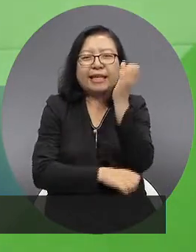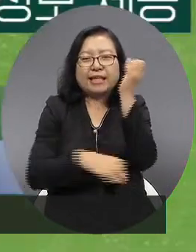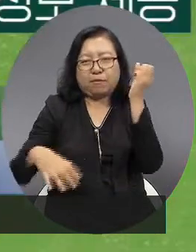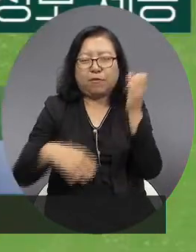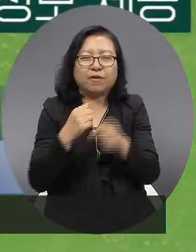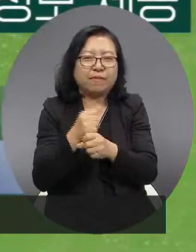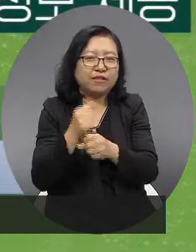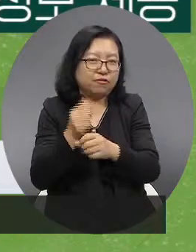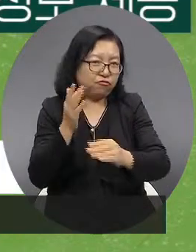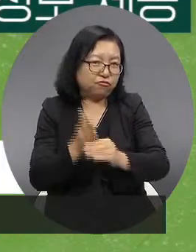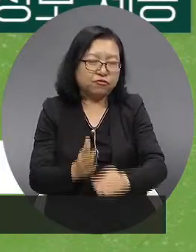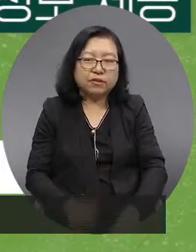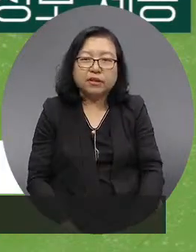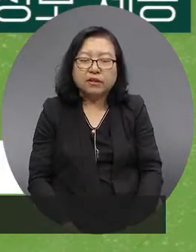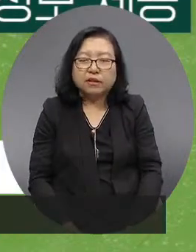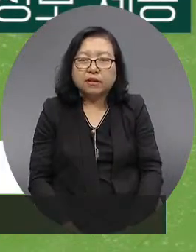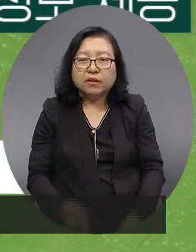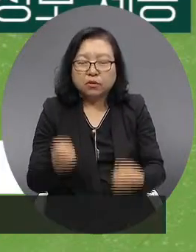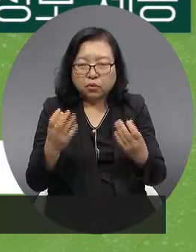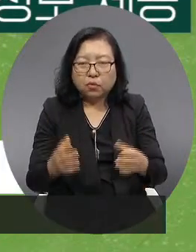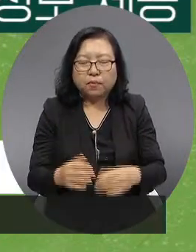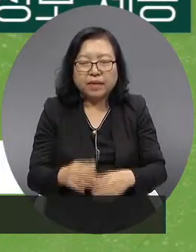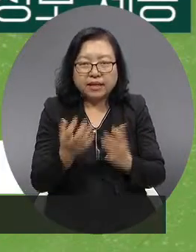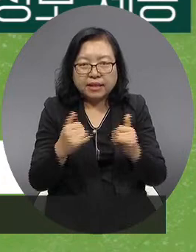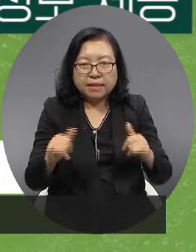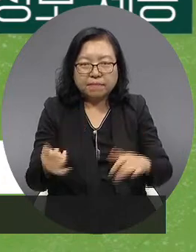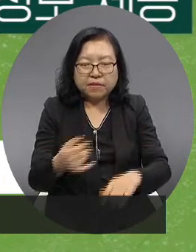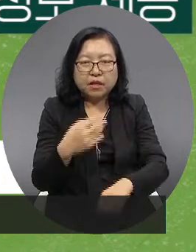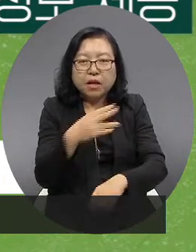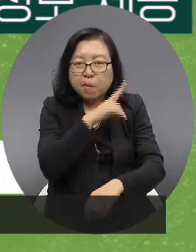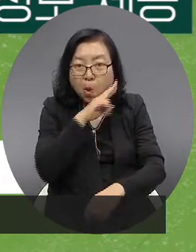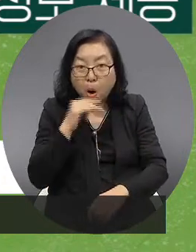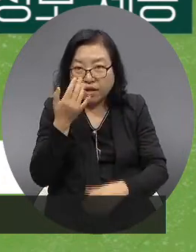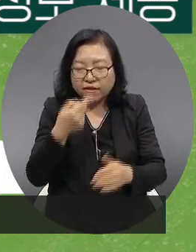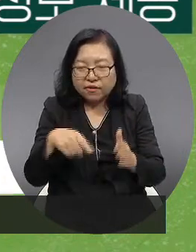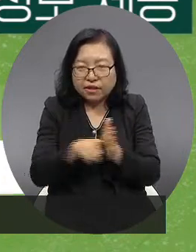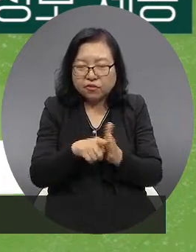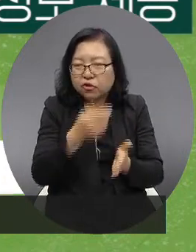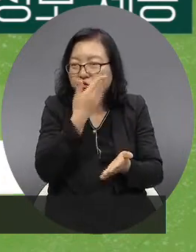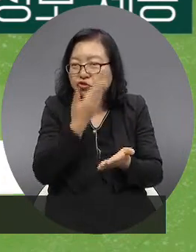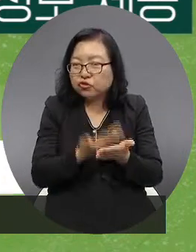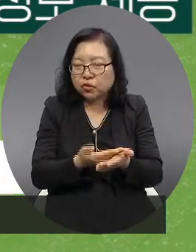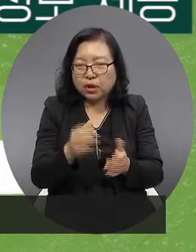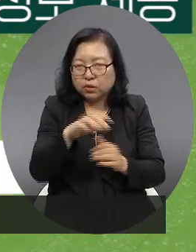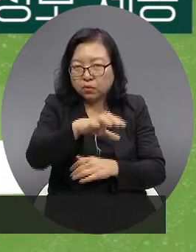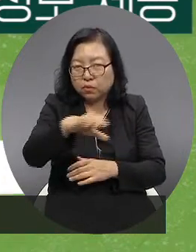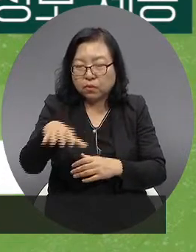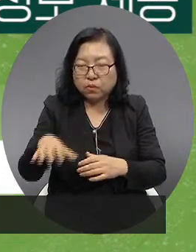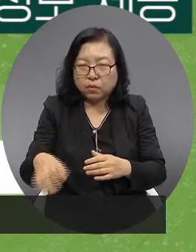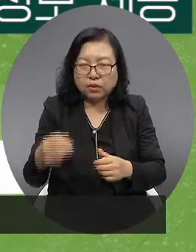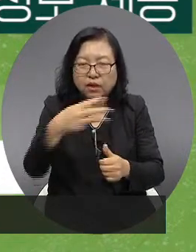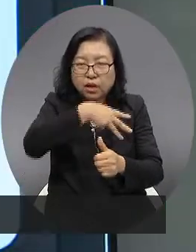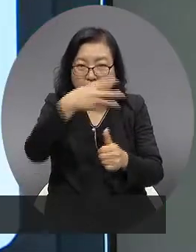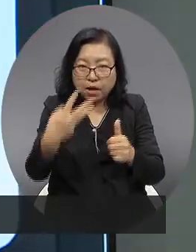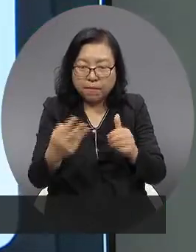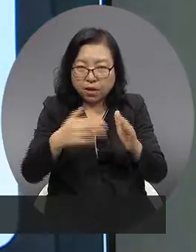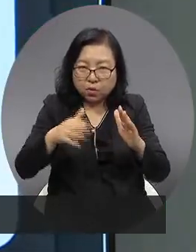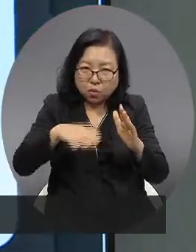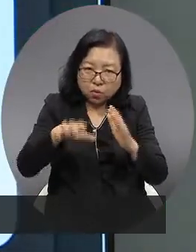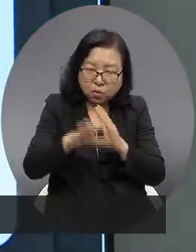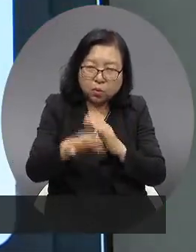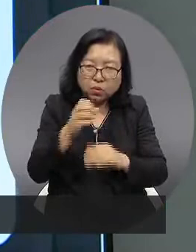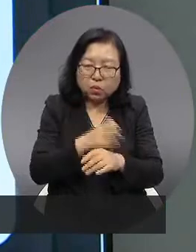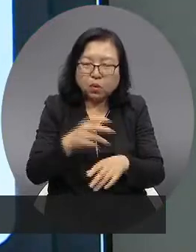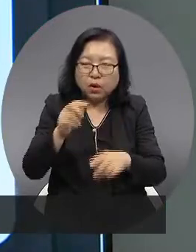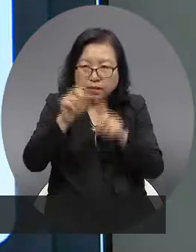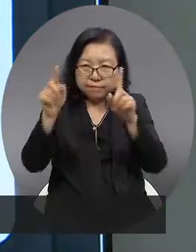있고요. 또 관광객 편의를 위해 주요 관광지마다 공공 와이파이와 키오스크를 설치하고 앱에